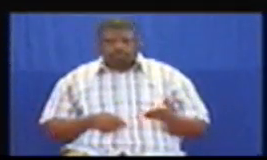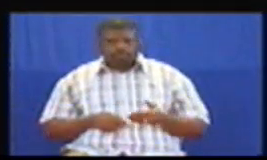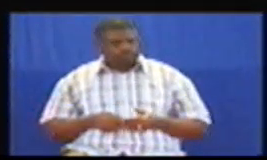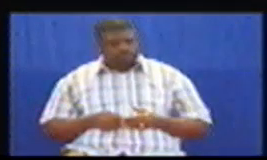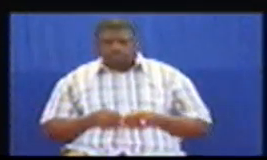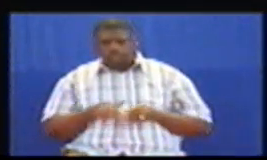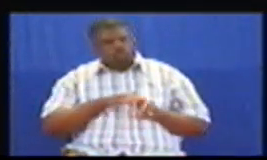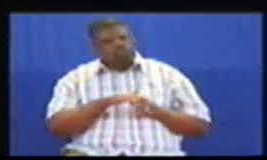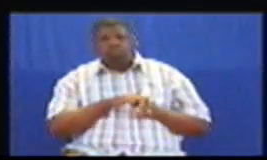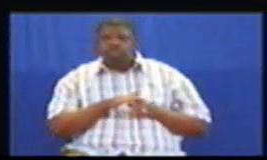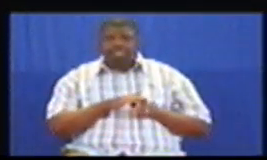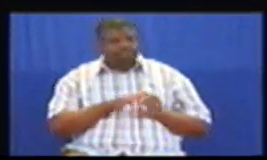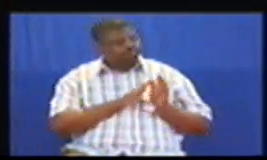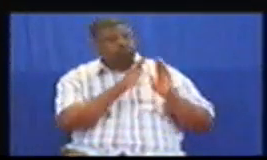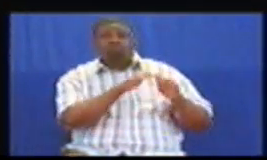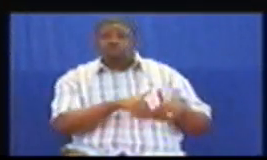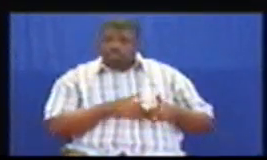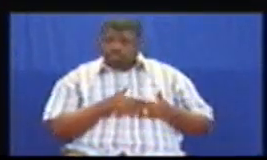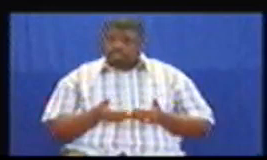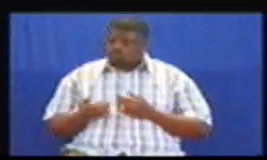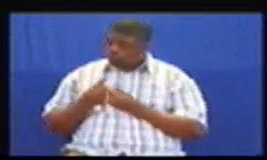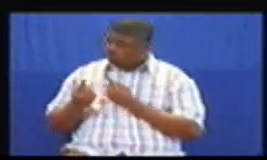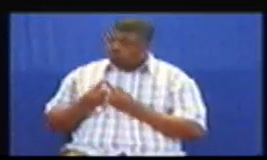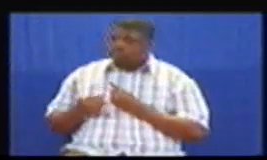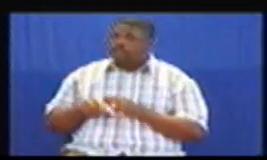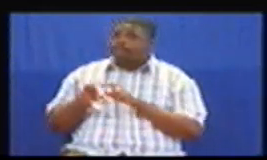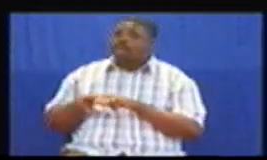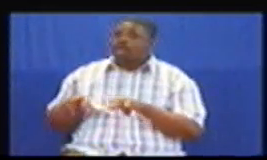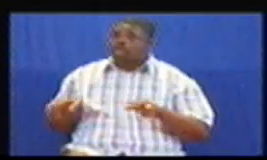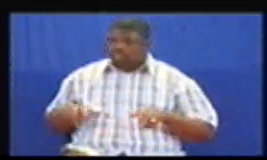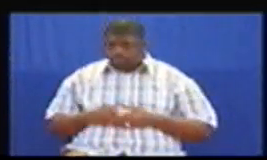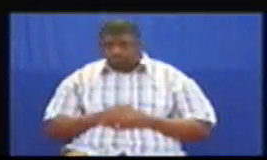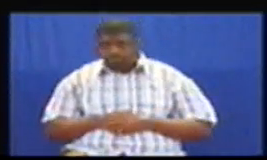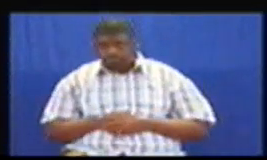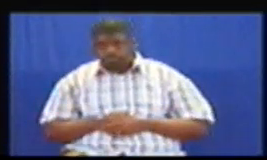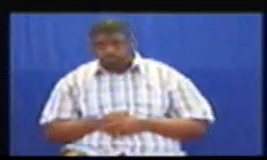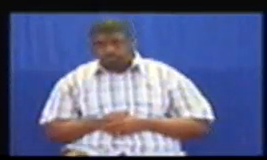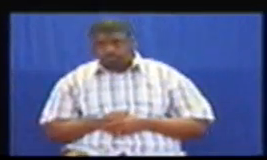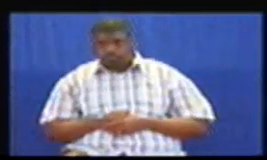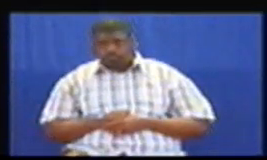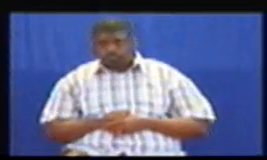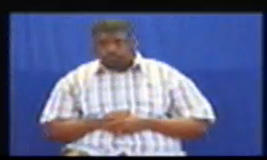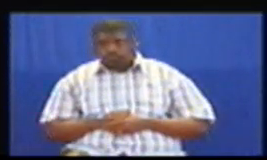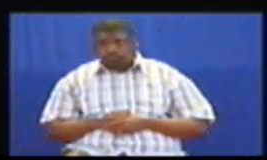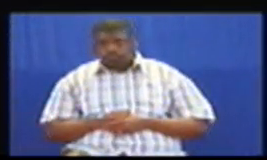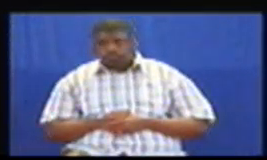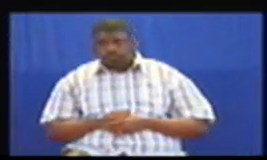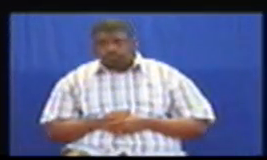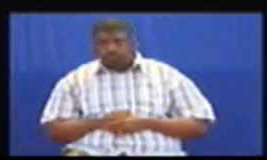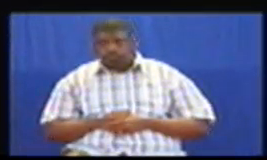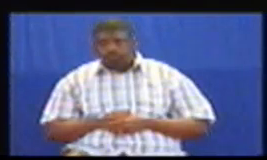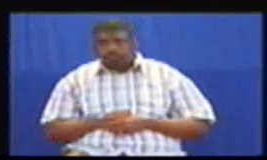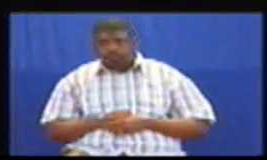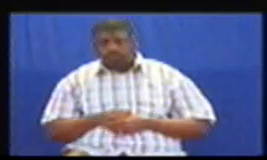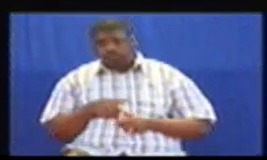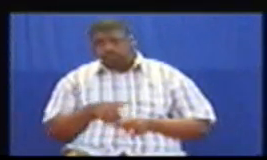atutumii muhimili wa bunge kuweza kuzungumzia muhimili wa mahakama. Lakini kwa upande wa serikali